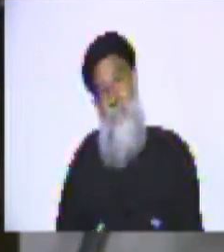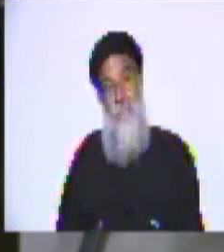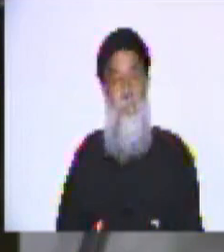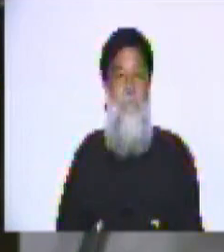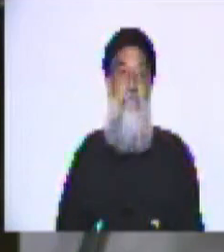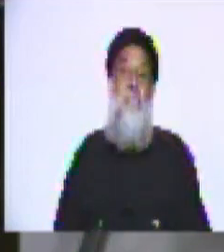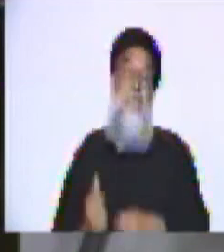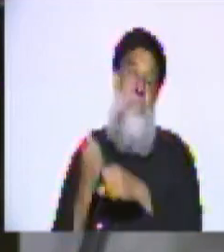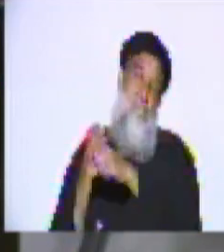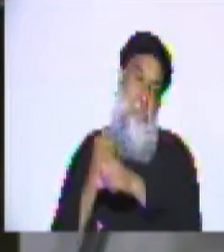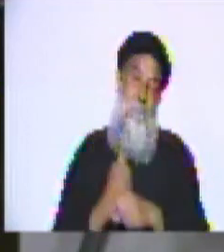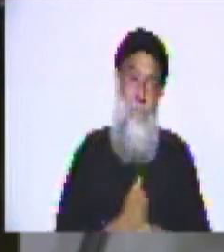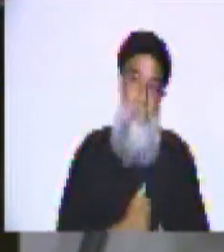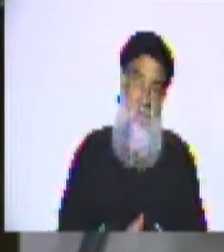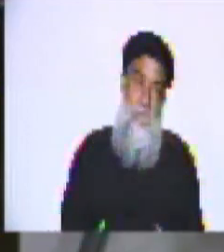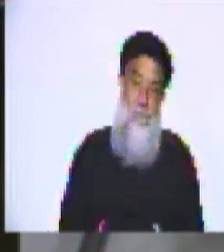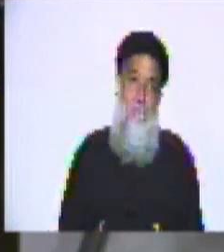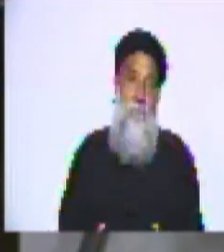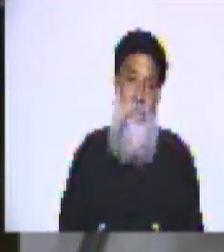والشهيد العظيم ماري جرجس